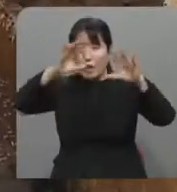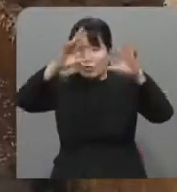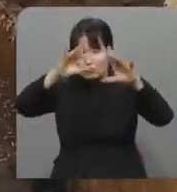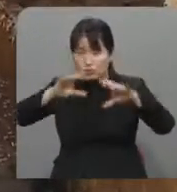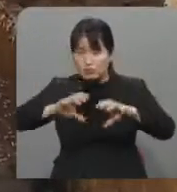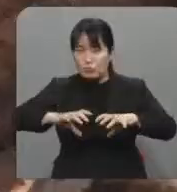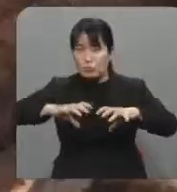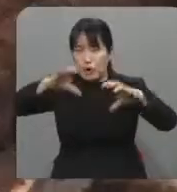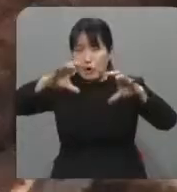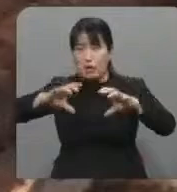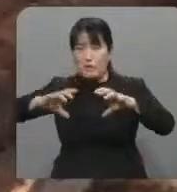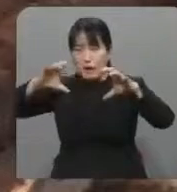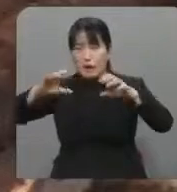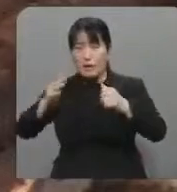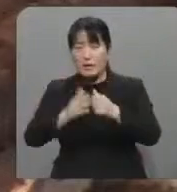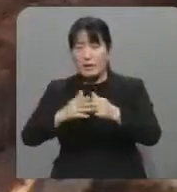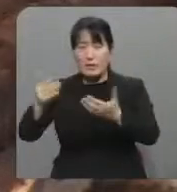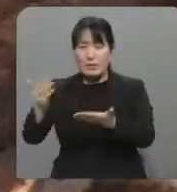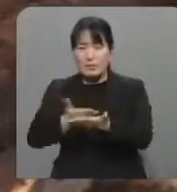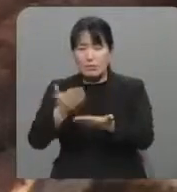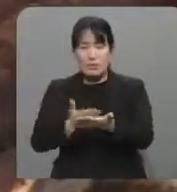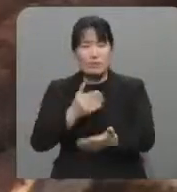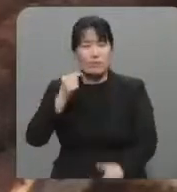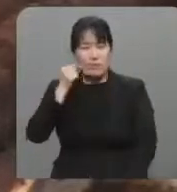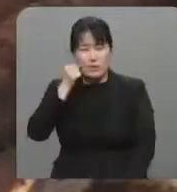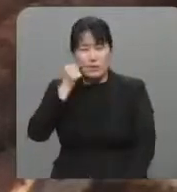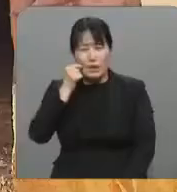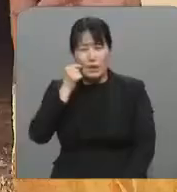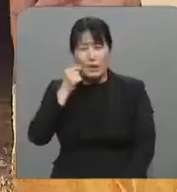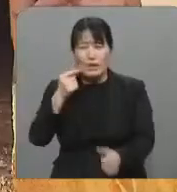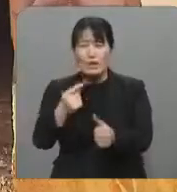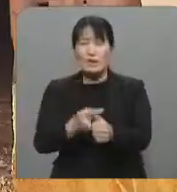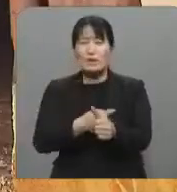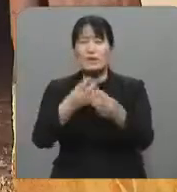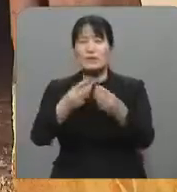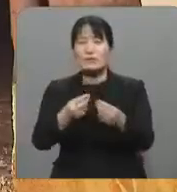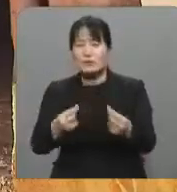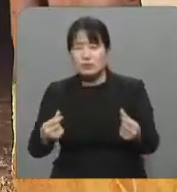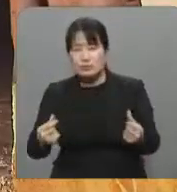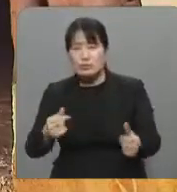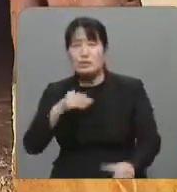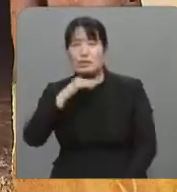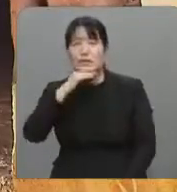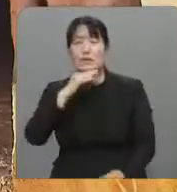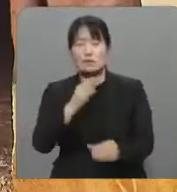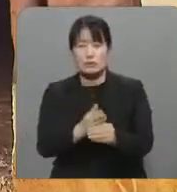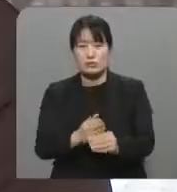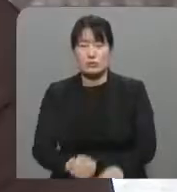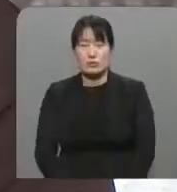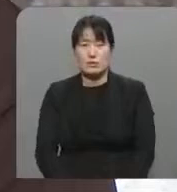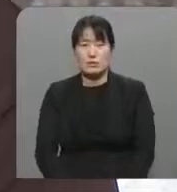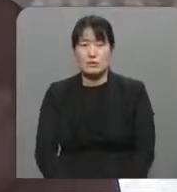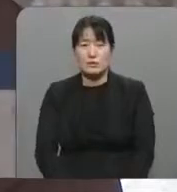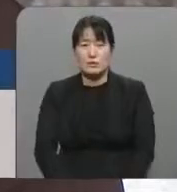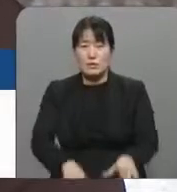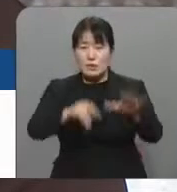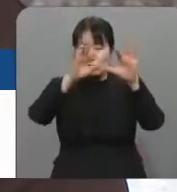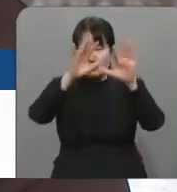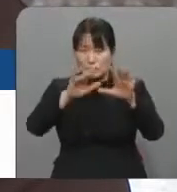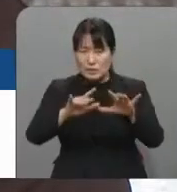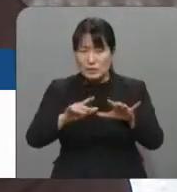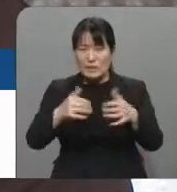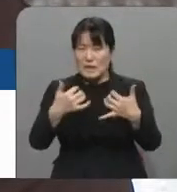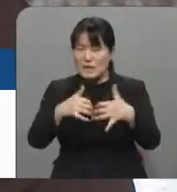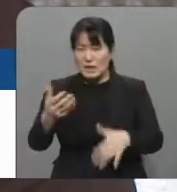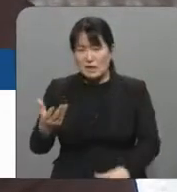많아 주민들은 치울 엄두를 못 내고 녹기만을 기다릴 처지입니다. 눈이 많이 와가지고 장비 수배가 좀